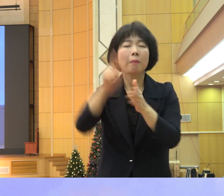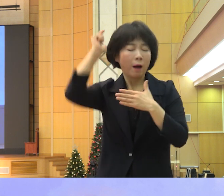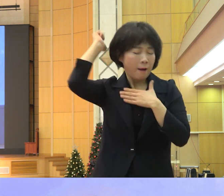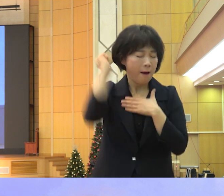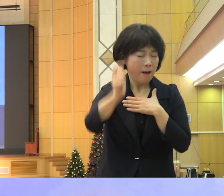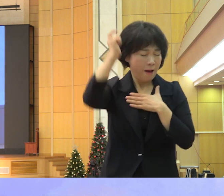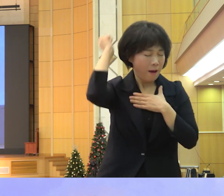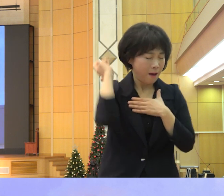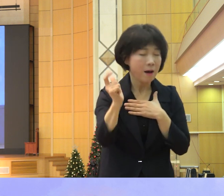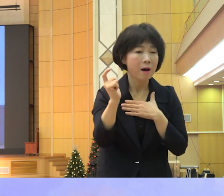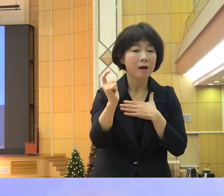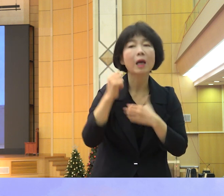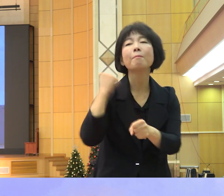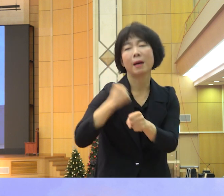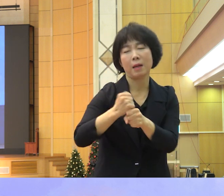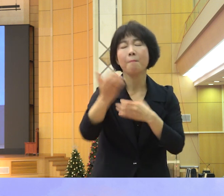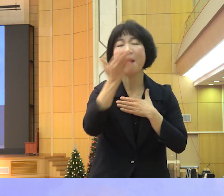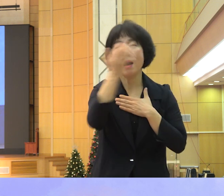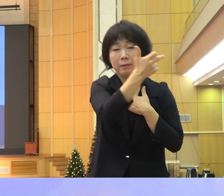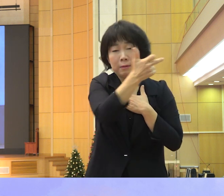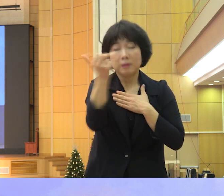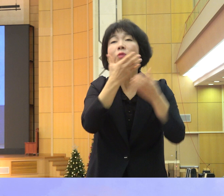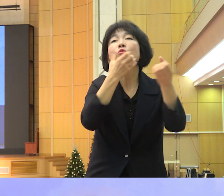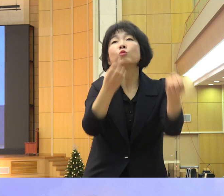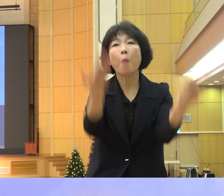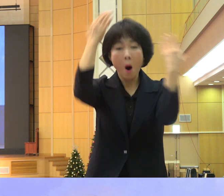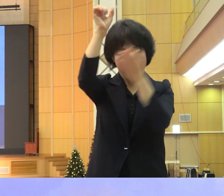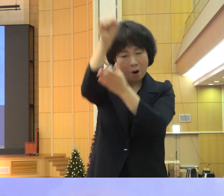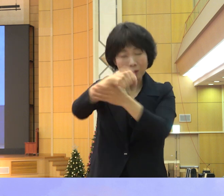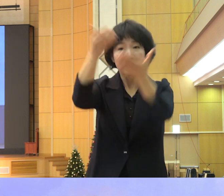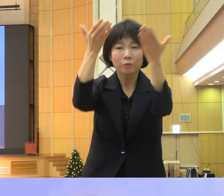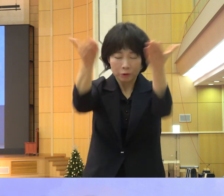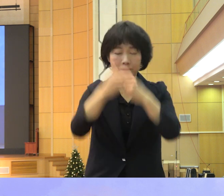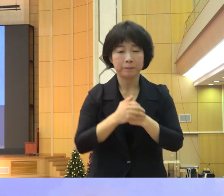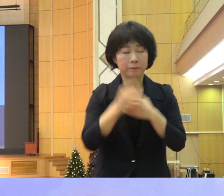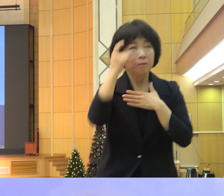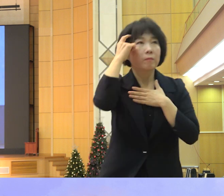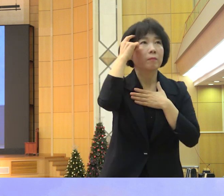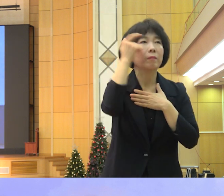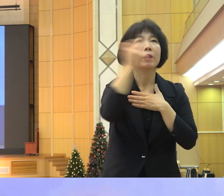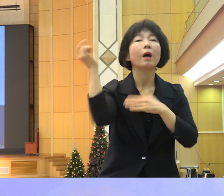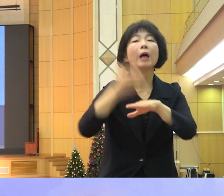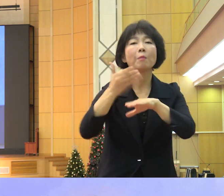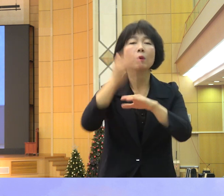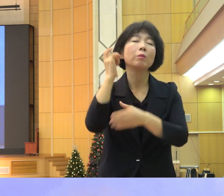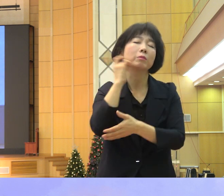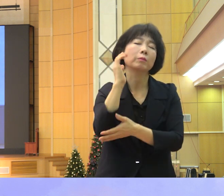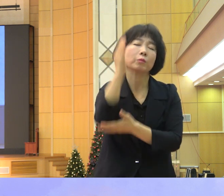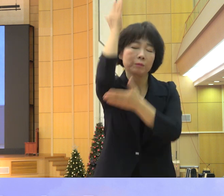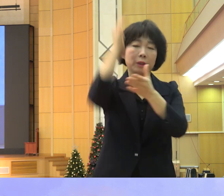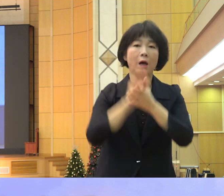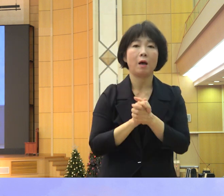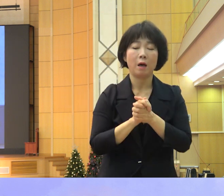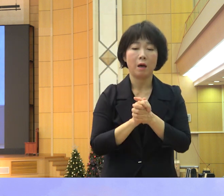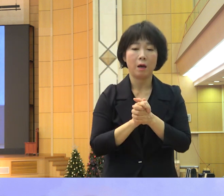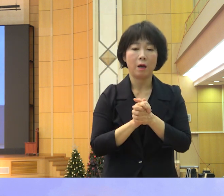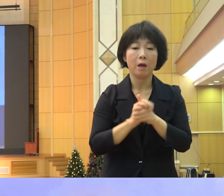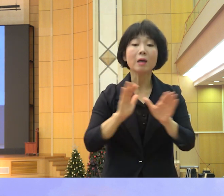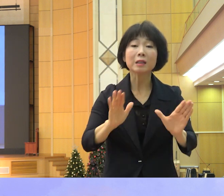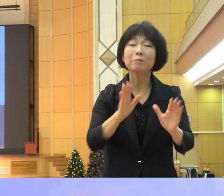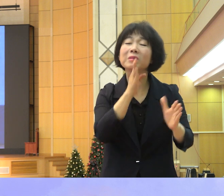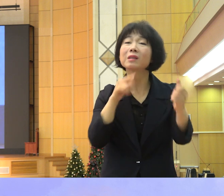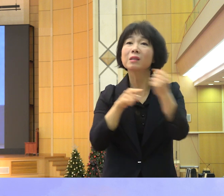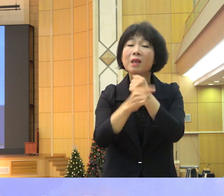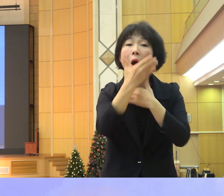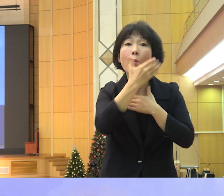집을 지을 수 있도록 크신 축복을 허락해 주심을 감사와 영광을 돌립니다. 이